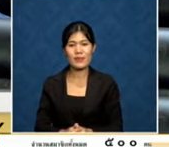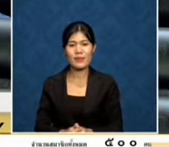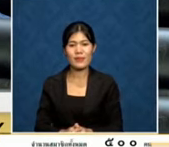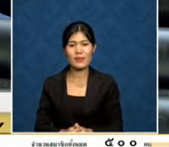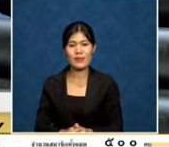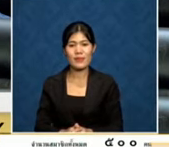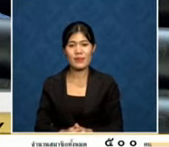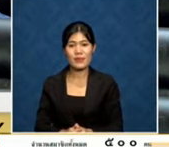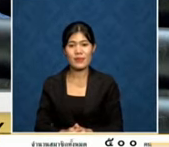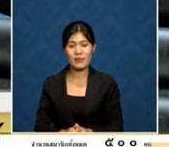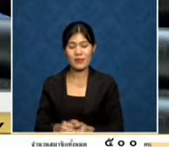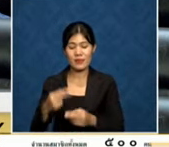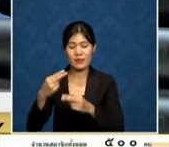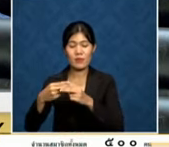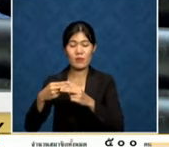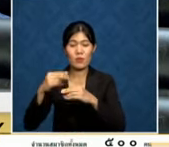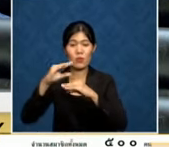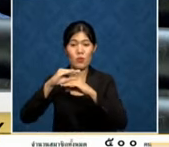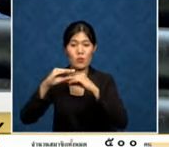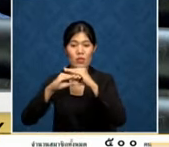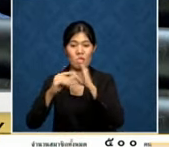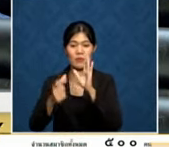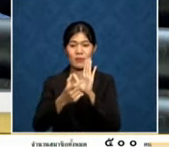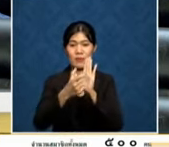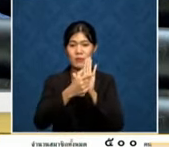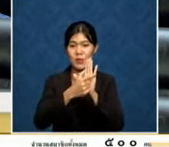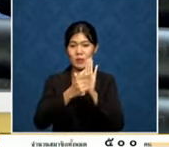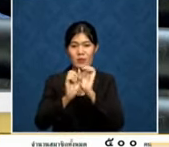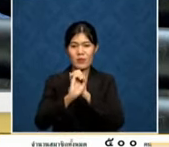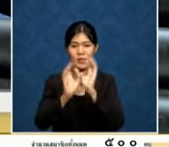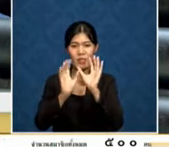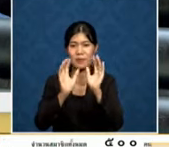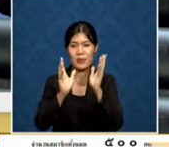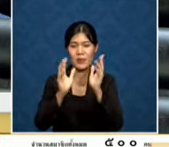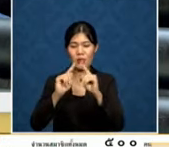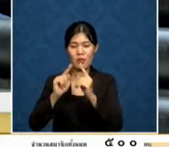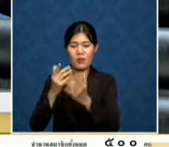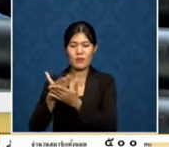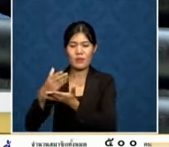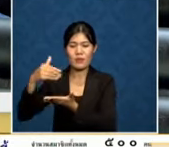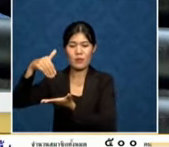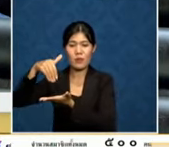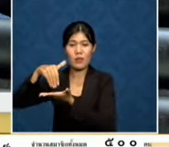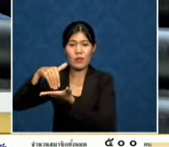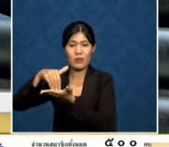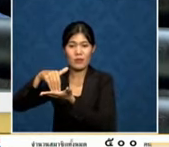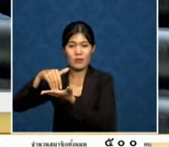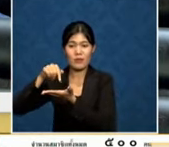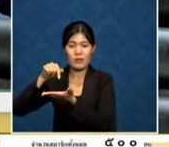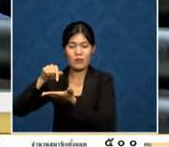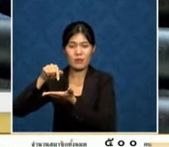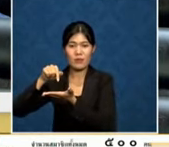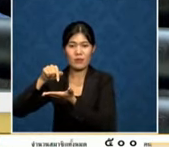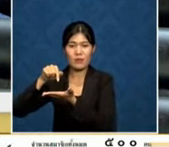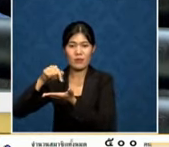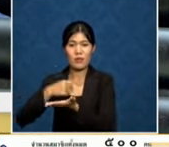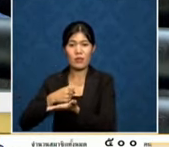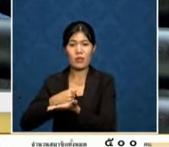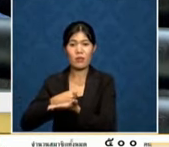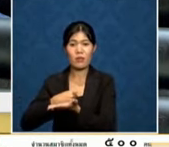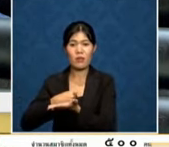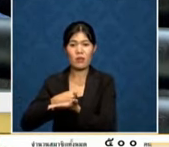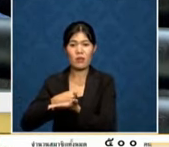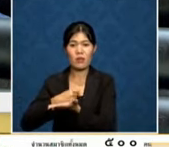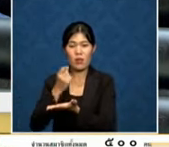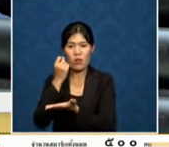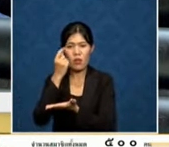ระบุชื่อโครงการแต่ในงบกลางครับว่าไปที่พวกเราเข้าใจคือการทำ